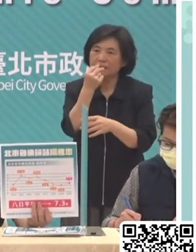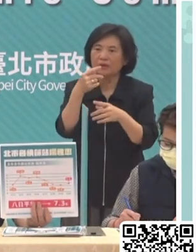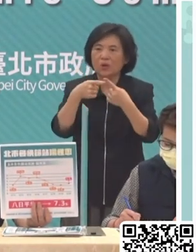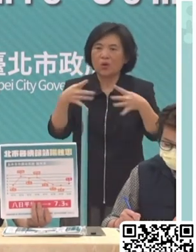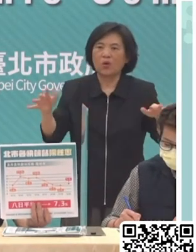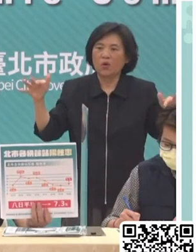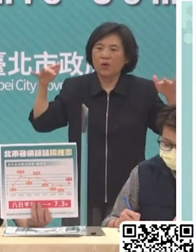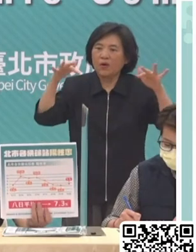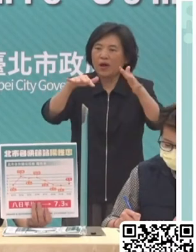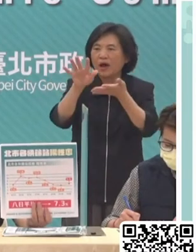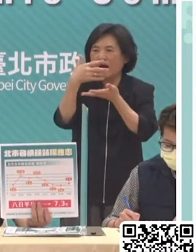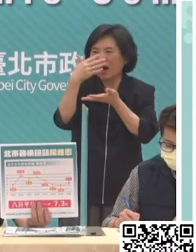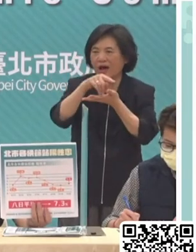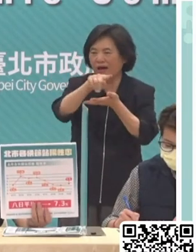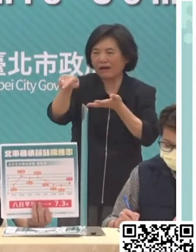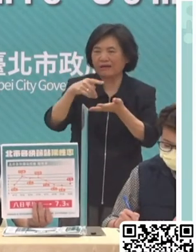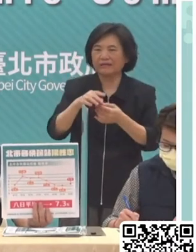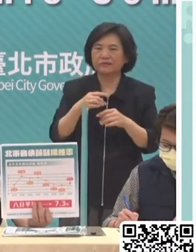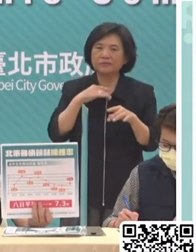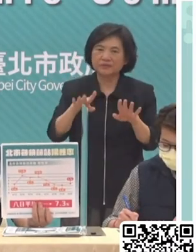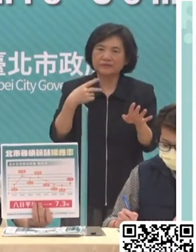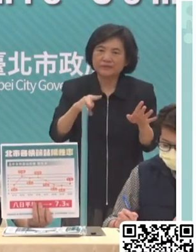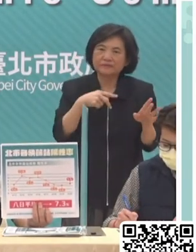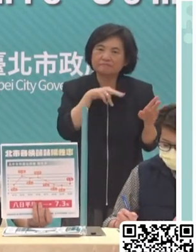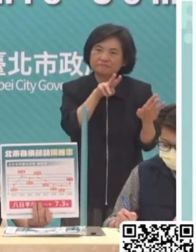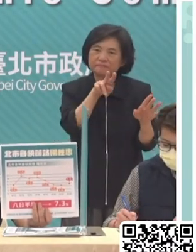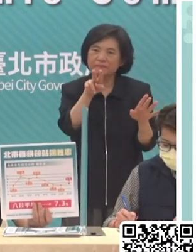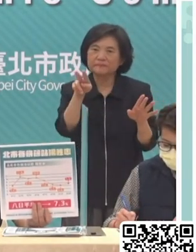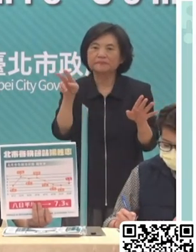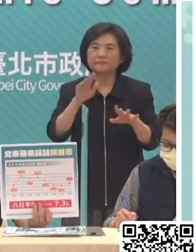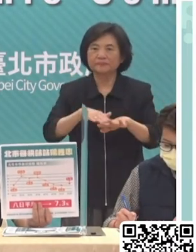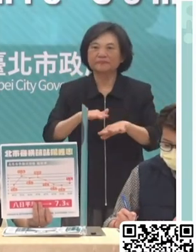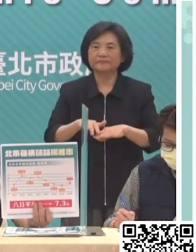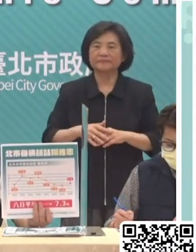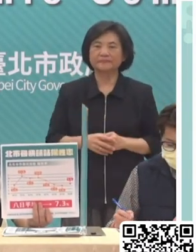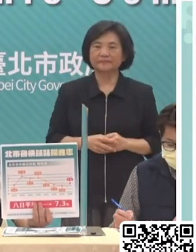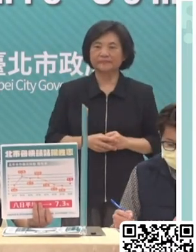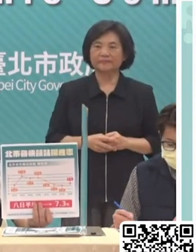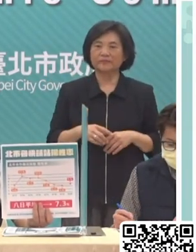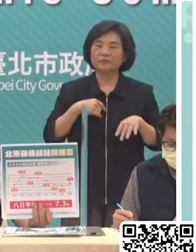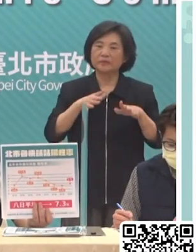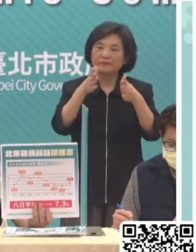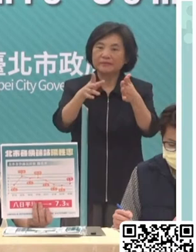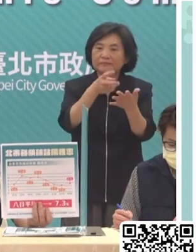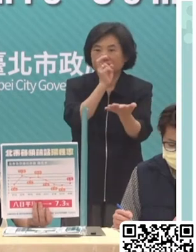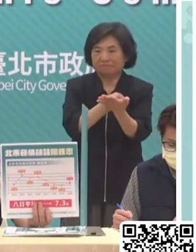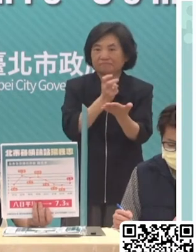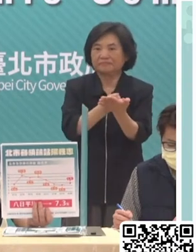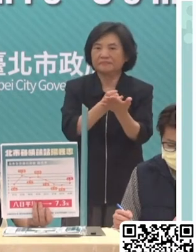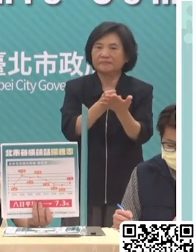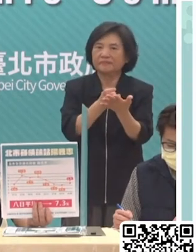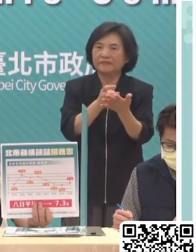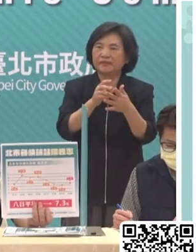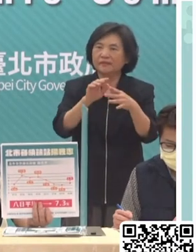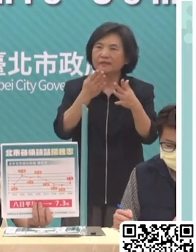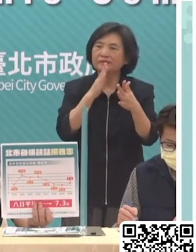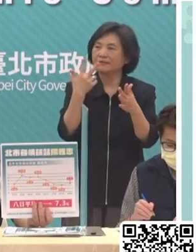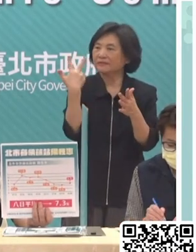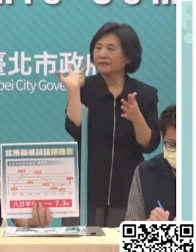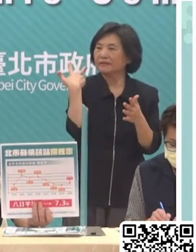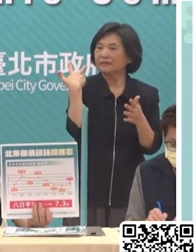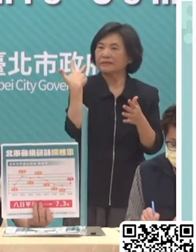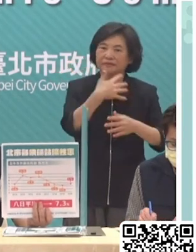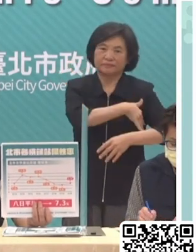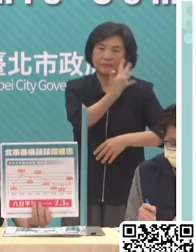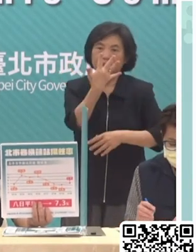哈。那我们会在观察看看，因为我们事实上比较严格的管制哈。是从上个礼拜